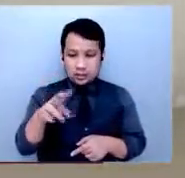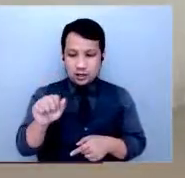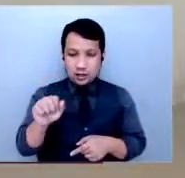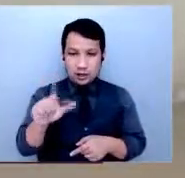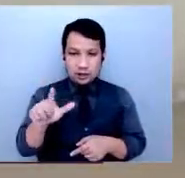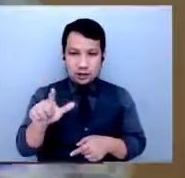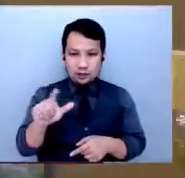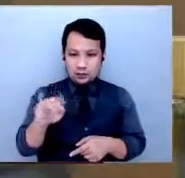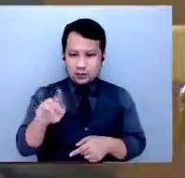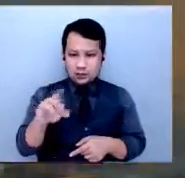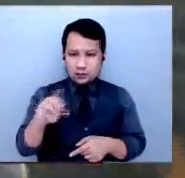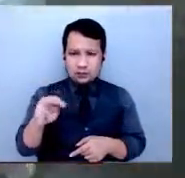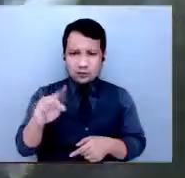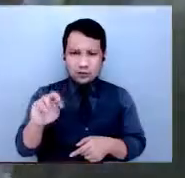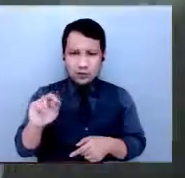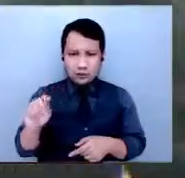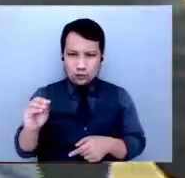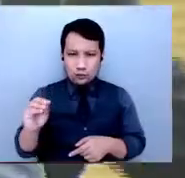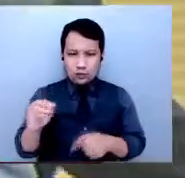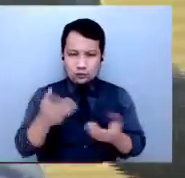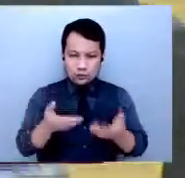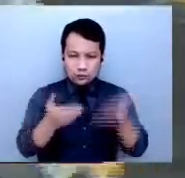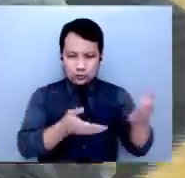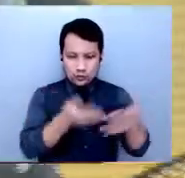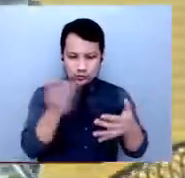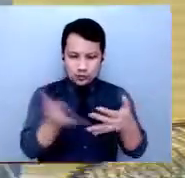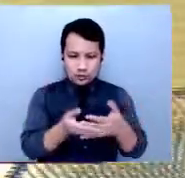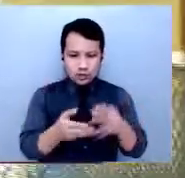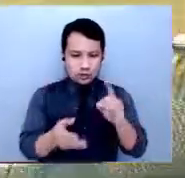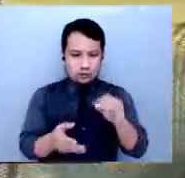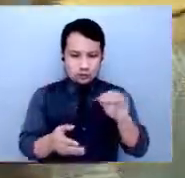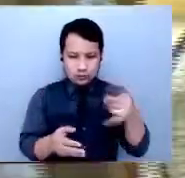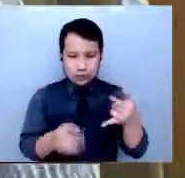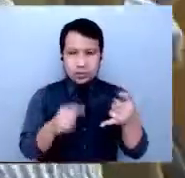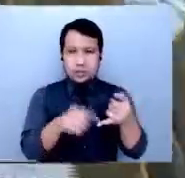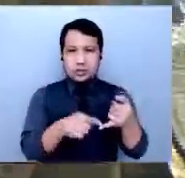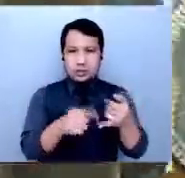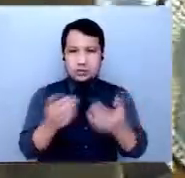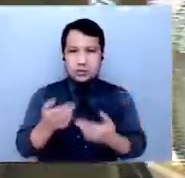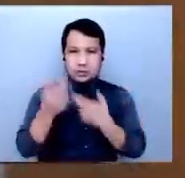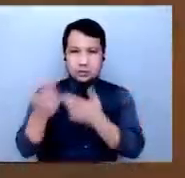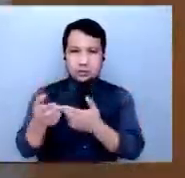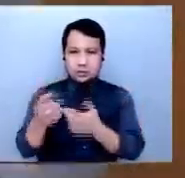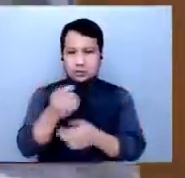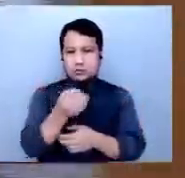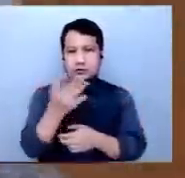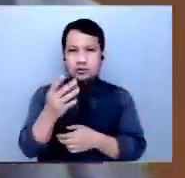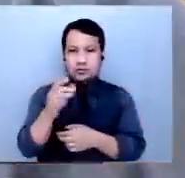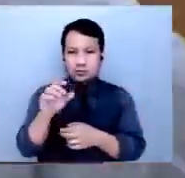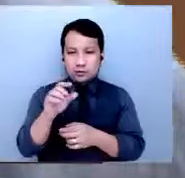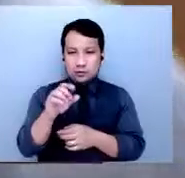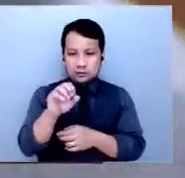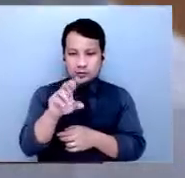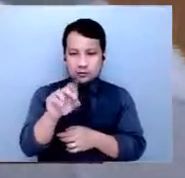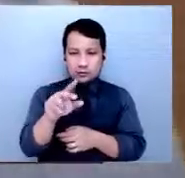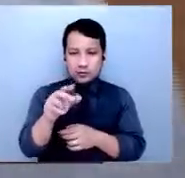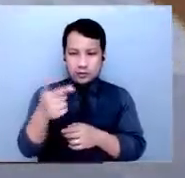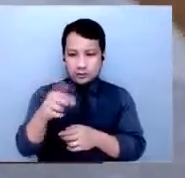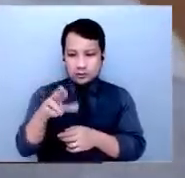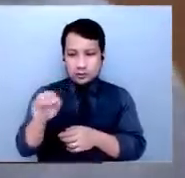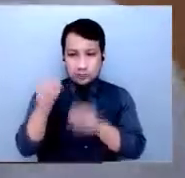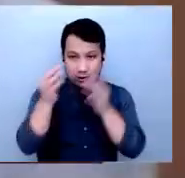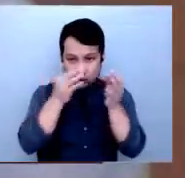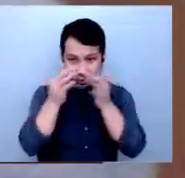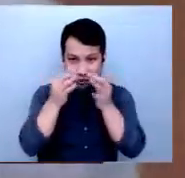Malcontento. Matatandaan silang pa ng kaso ng DOJ si Ongpin matapos ma-recover ang 12 gramo ng cocaine sa kwartong tinuluyan nila ni